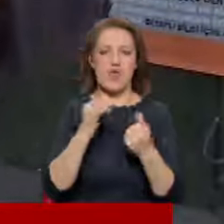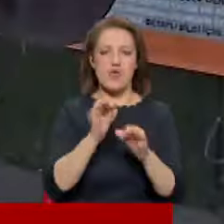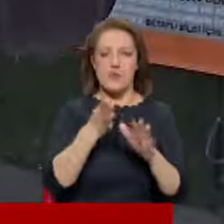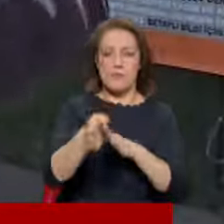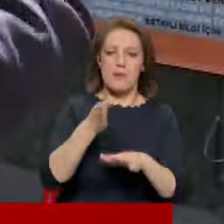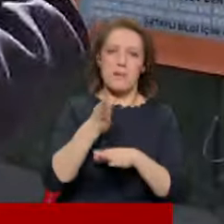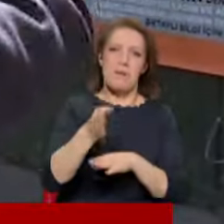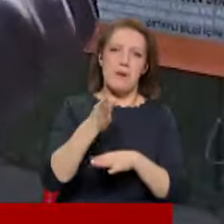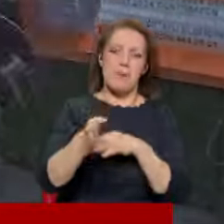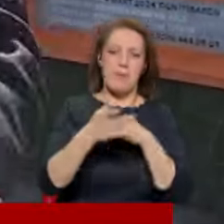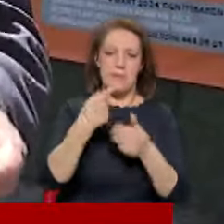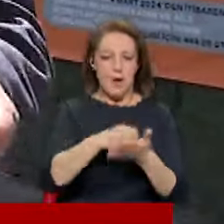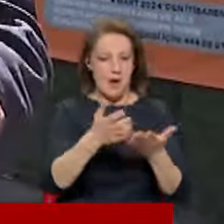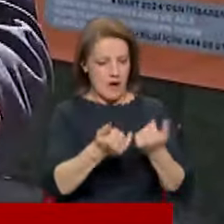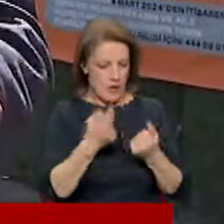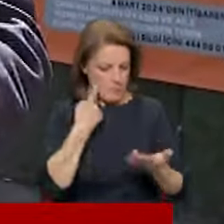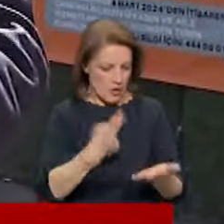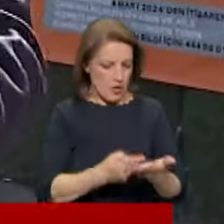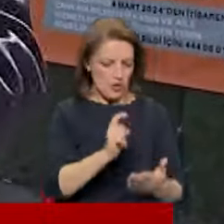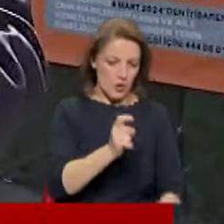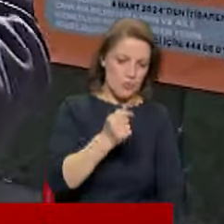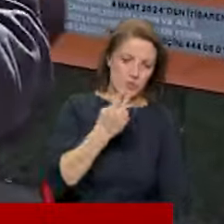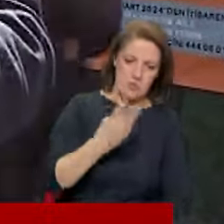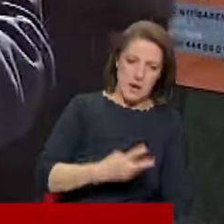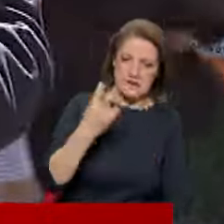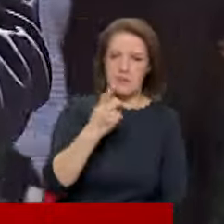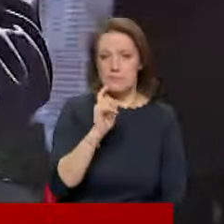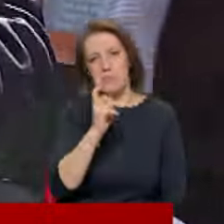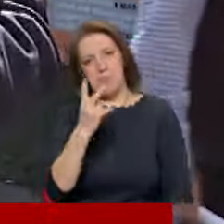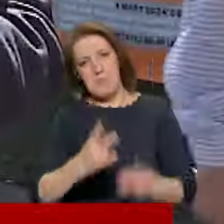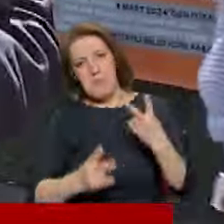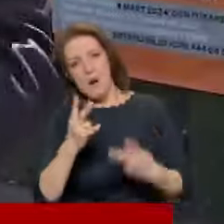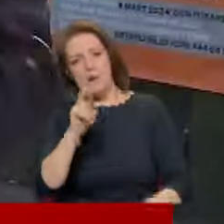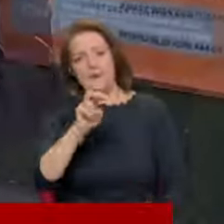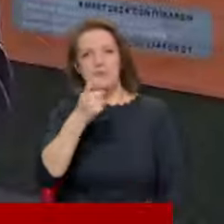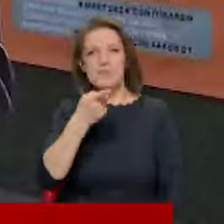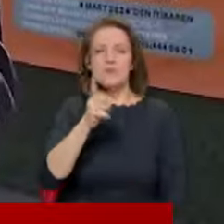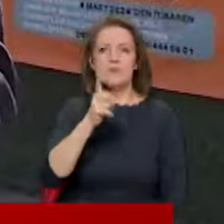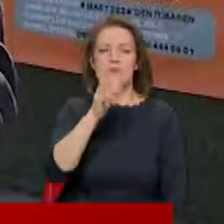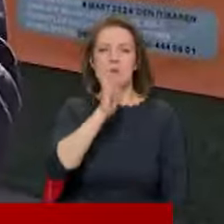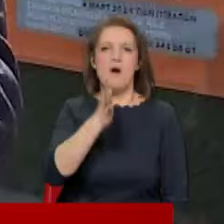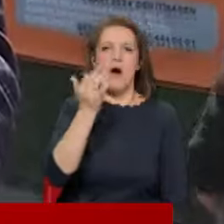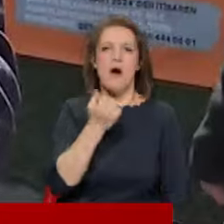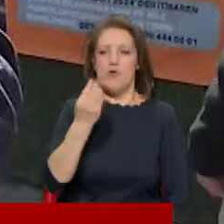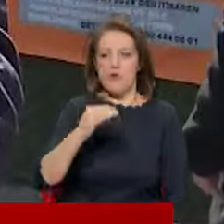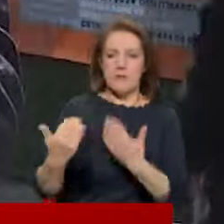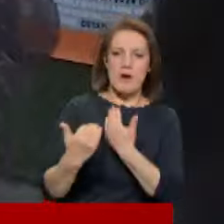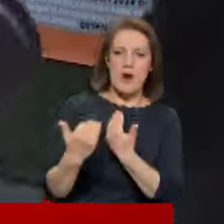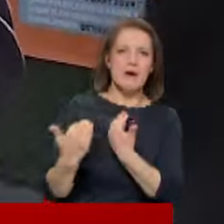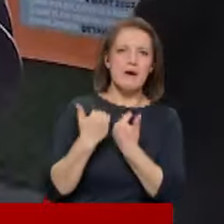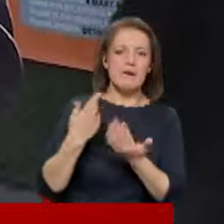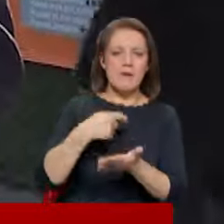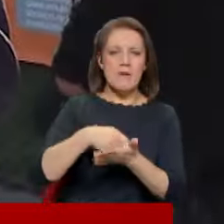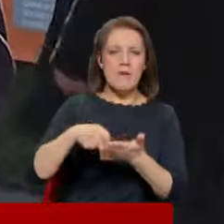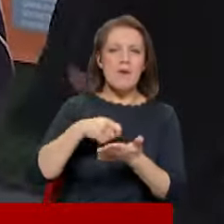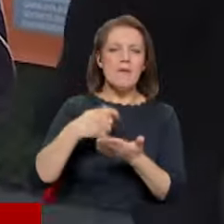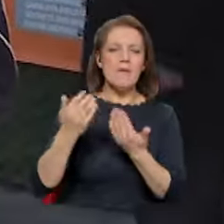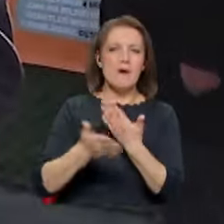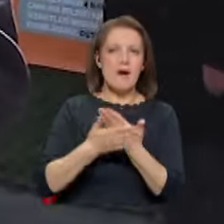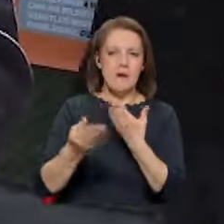çıkmıyoruz. Maaşı alırken bakıyoruz. Bazen 9,5 alıyoruz. Bazen 9 alıyoruz. Bazen 8,5 alıyoruz. Çocuklarım yardım ediyor. Olmasa asır mezarlık.